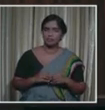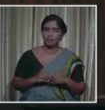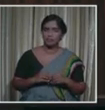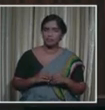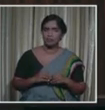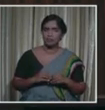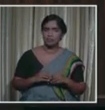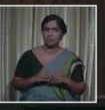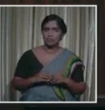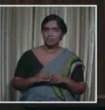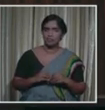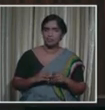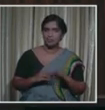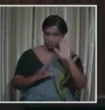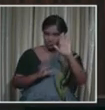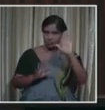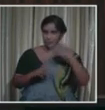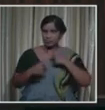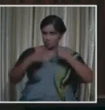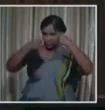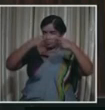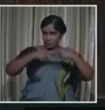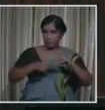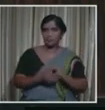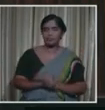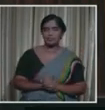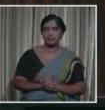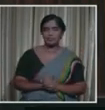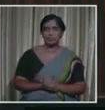නෑ මගේ පොඩකින් පොඩකින් මම එන්නේ නැහැ කිව්වේ. ඔව්.